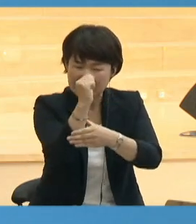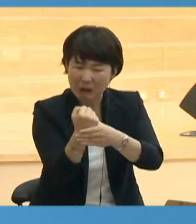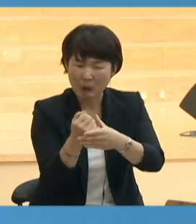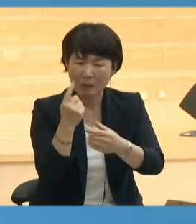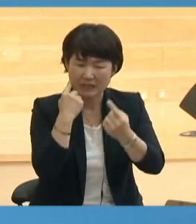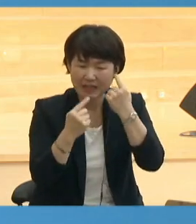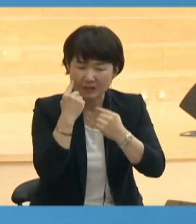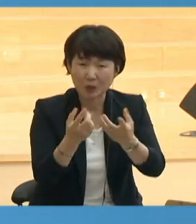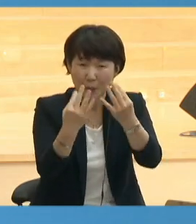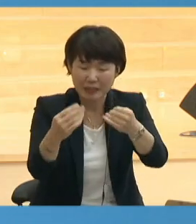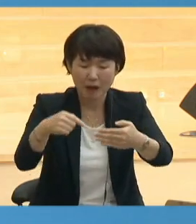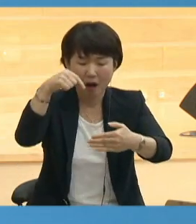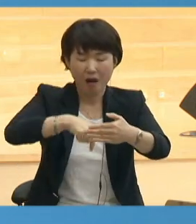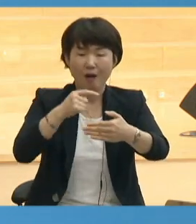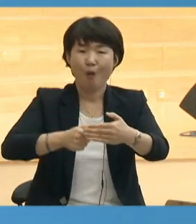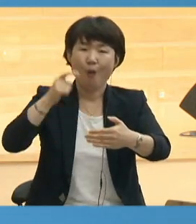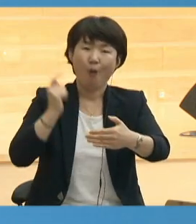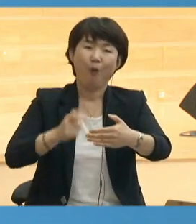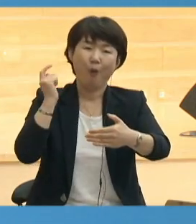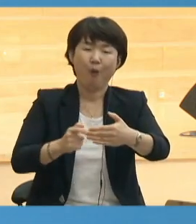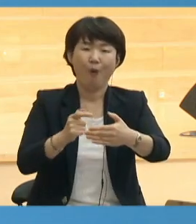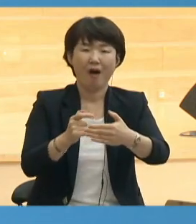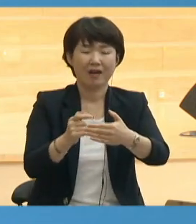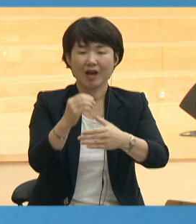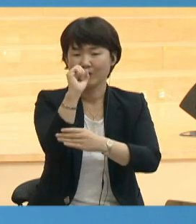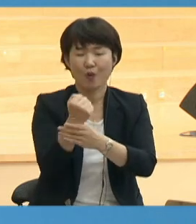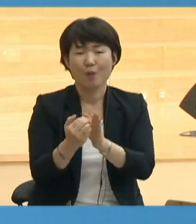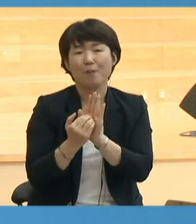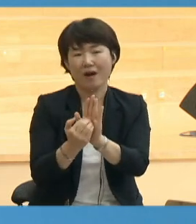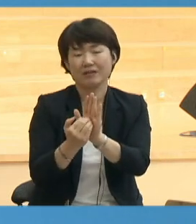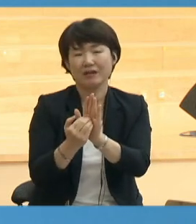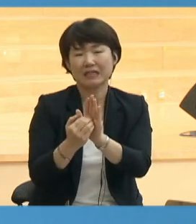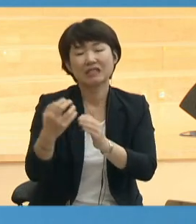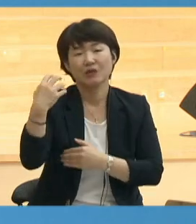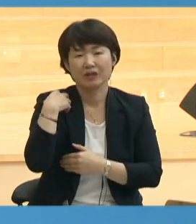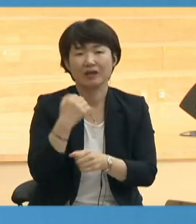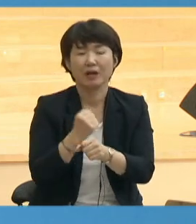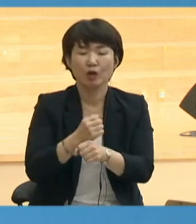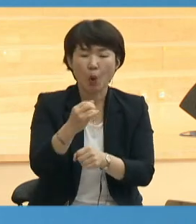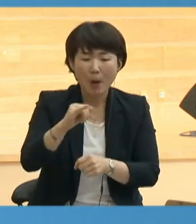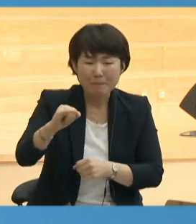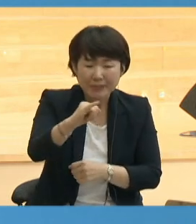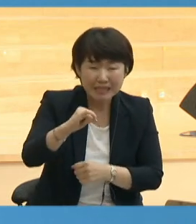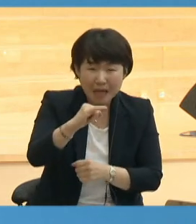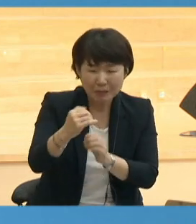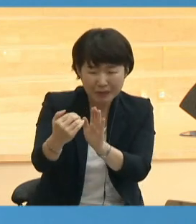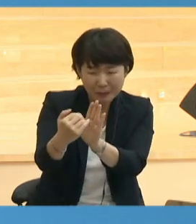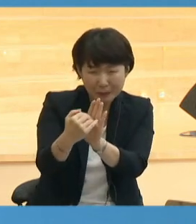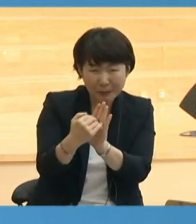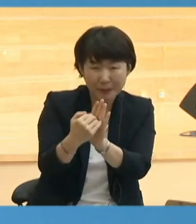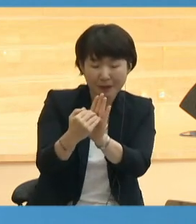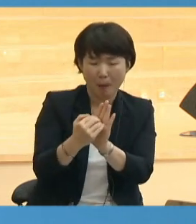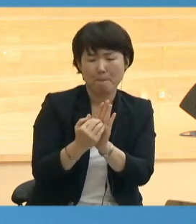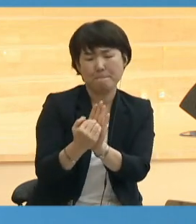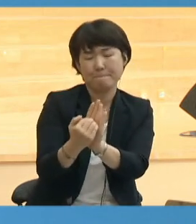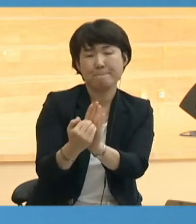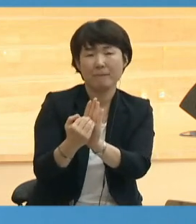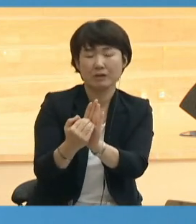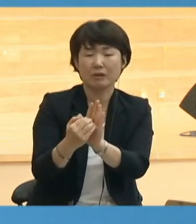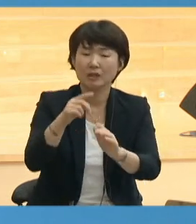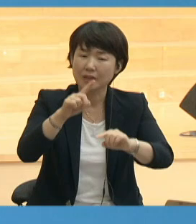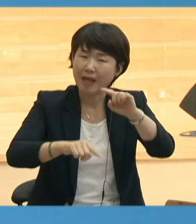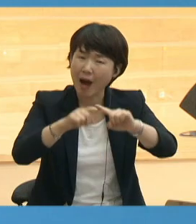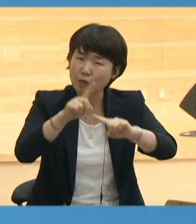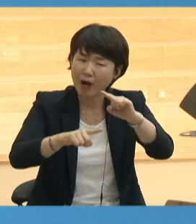어 망가 다 하지만 그 아내가 안 측 방부 적하 는 또 세균이 라는 이 미생물의 번식을 막아주고 나무가 말해야